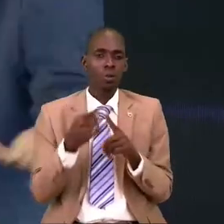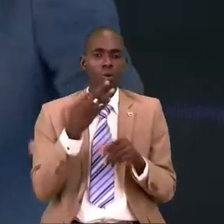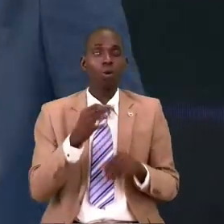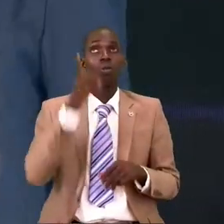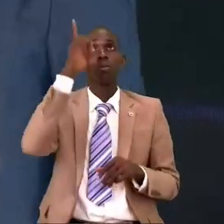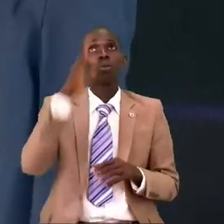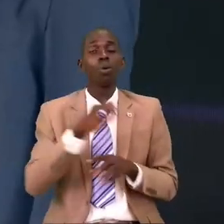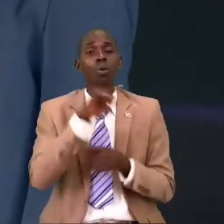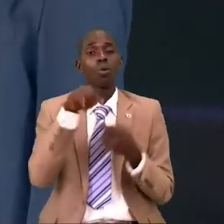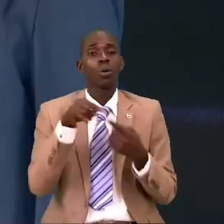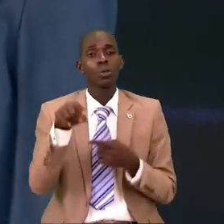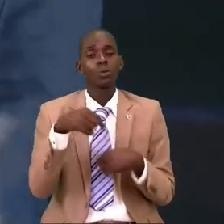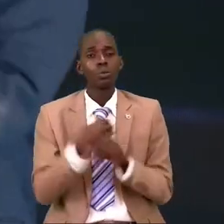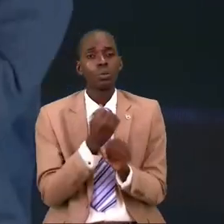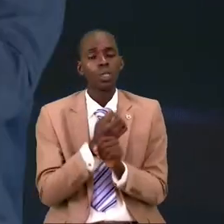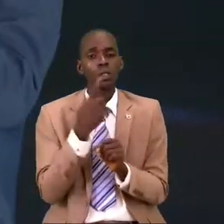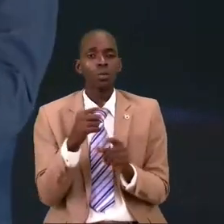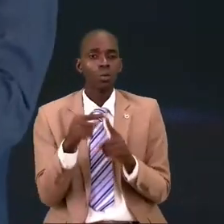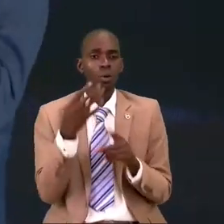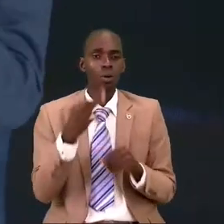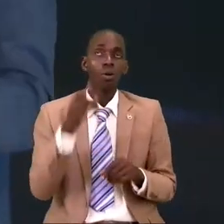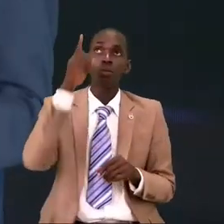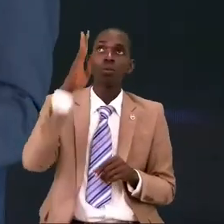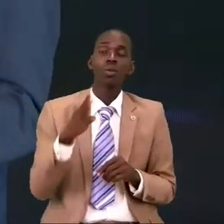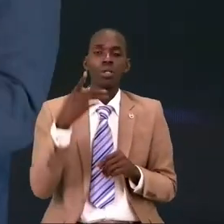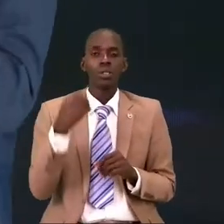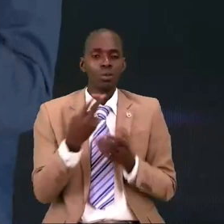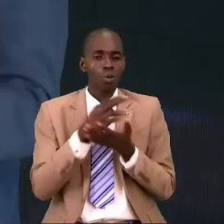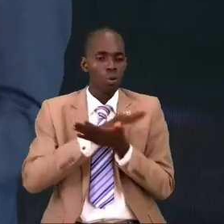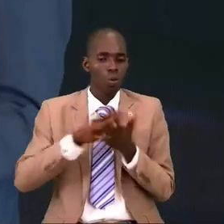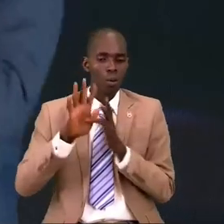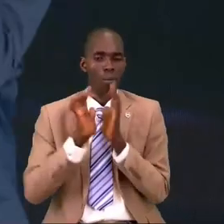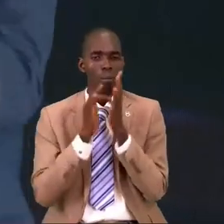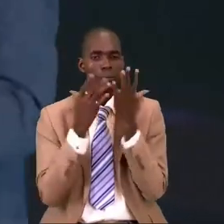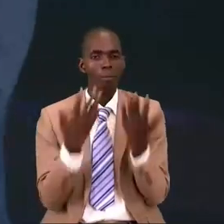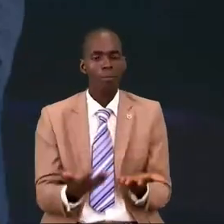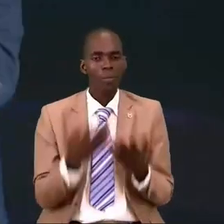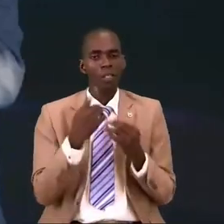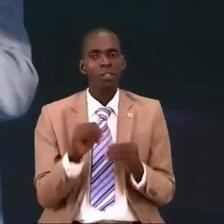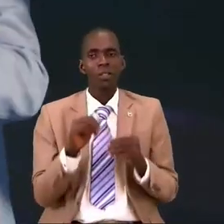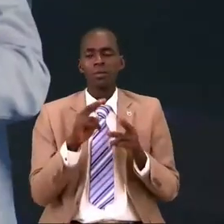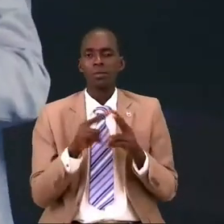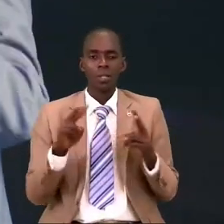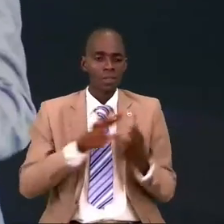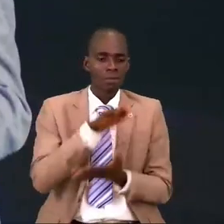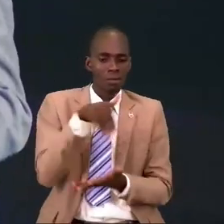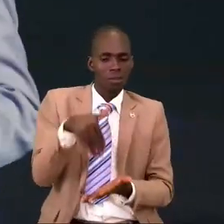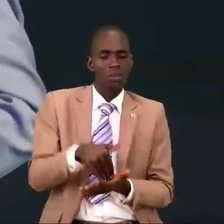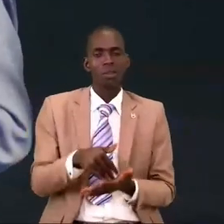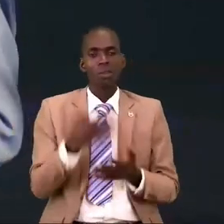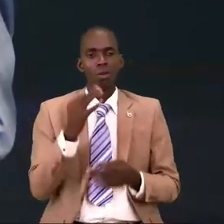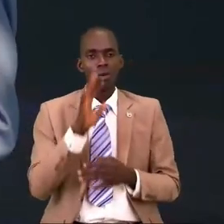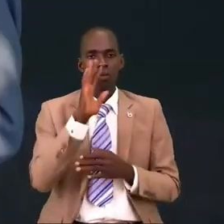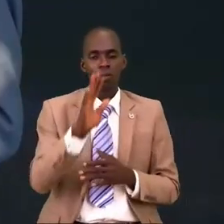Sainte Bible le centre même de ta vie, dans la vie personnelle, dans la vie familiale, dans la vie